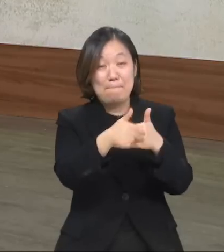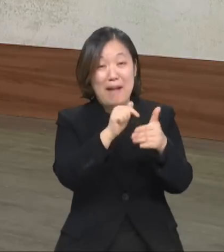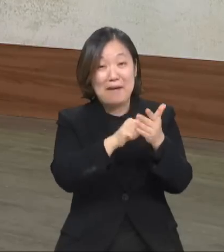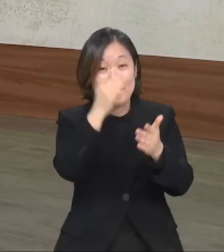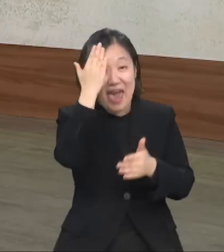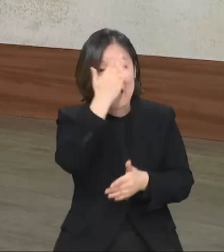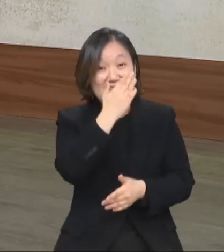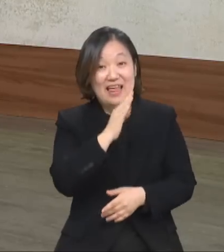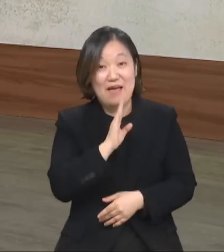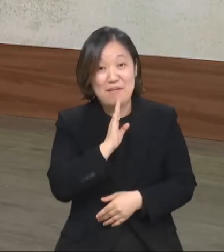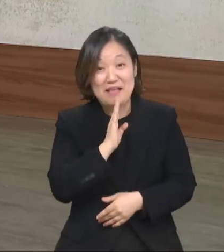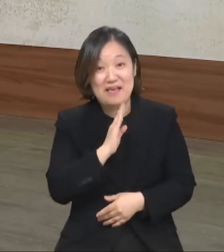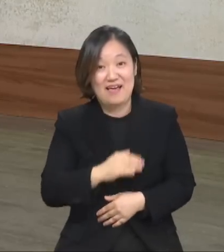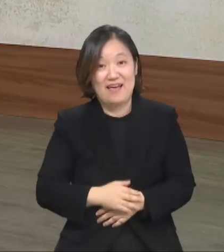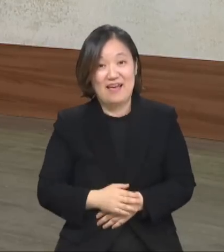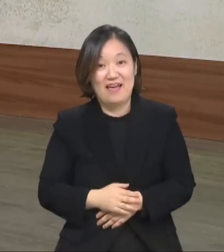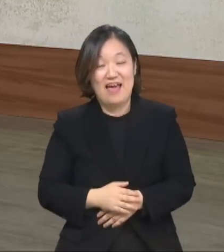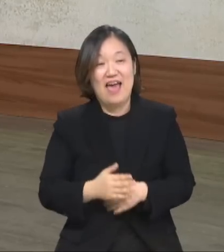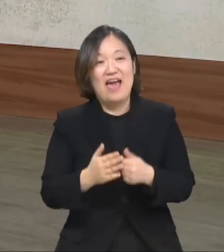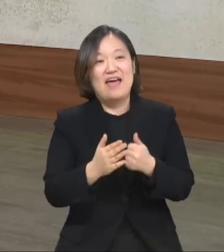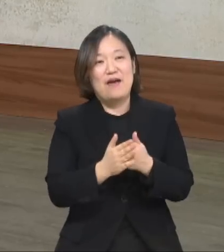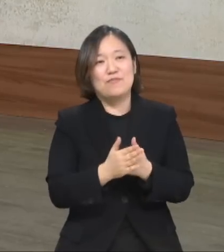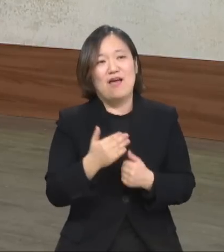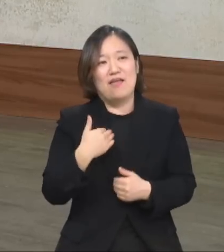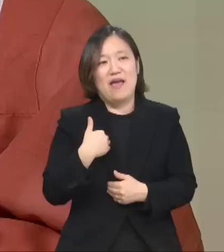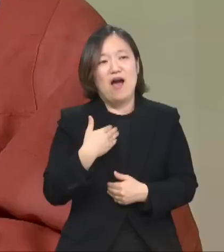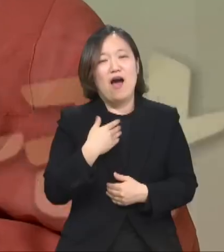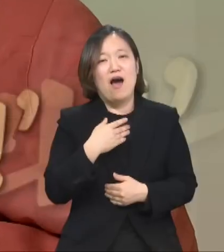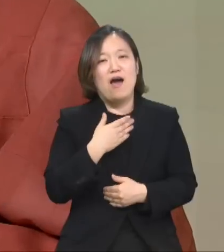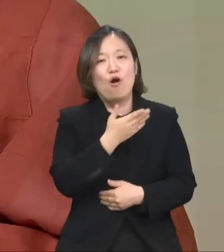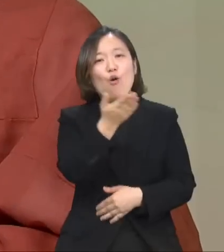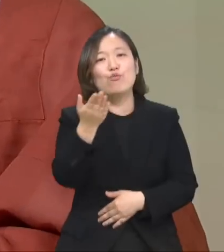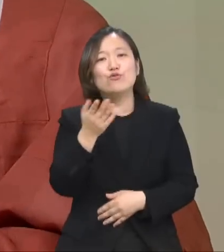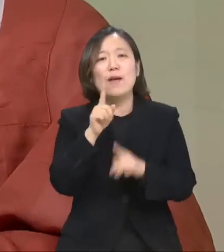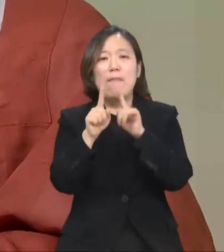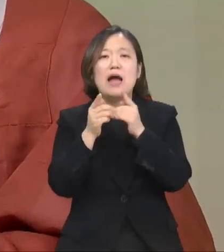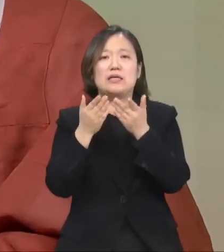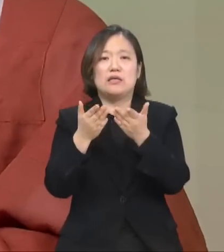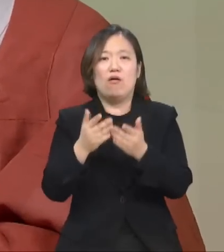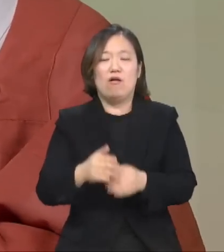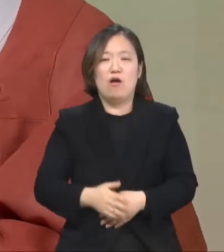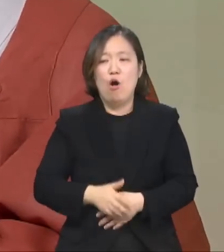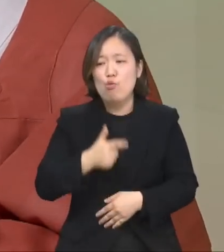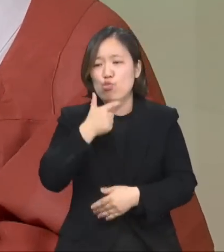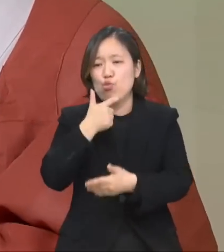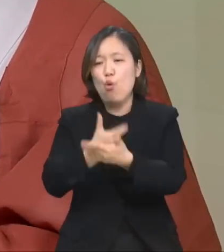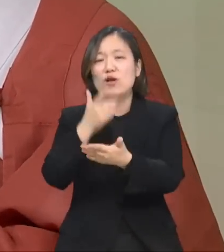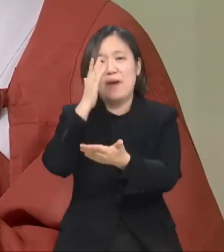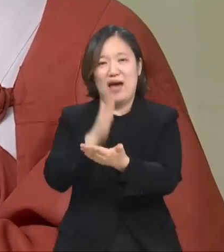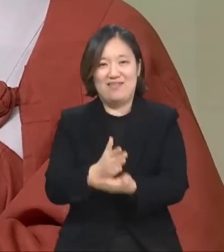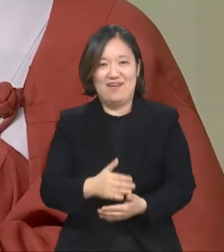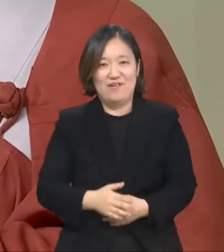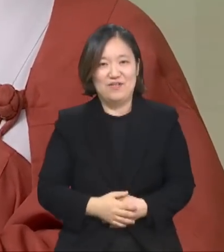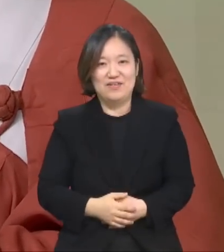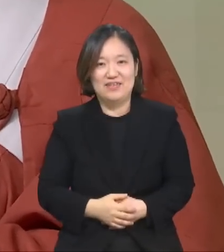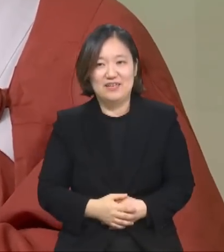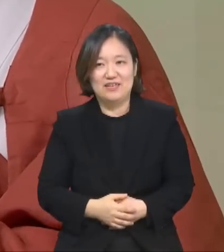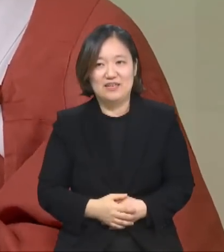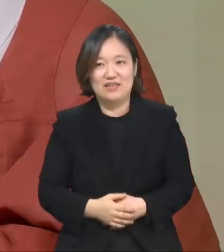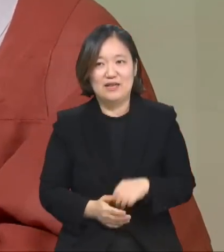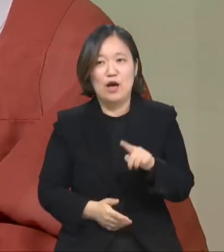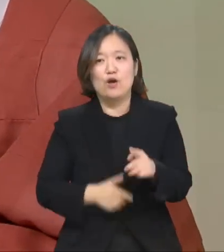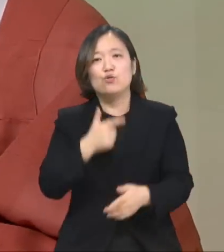우리 불자님들께 꼭 드리고 싶은 이야기가 속지 말아라 이걸 꼭 말씀드리고 싶어요